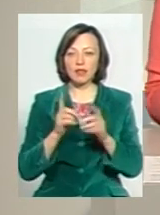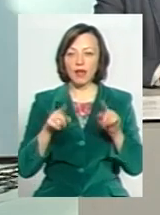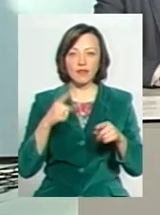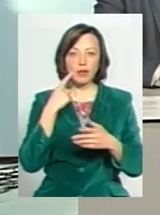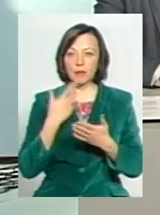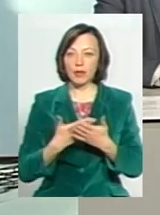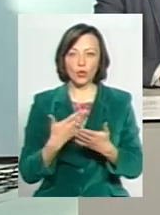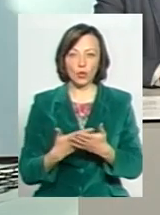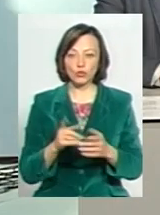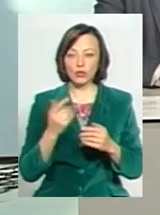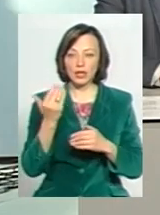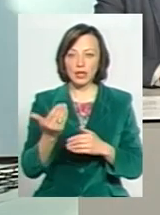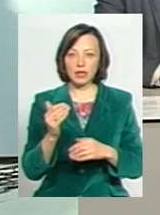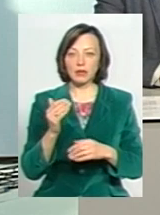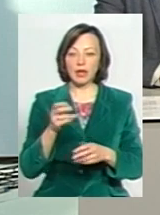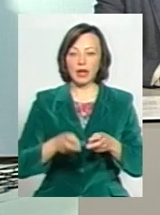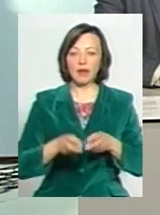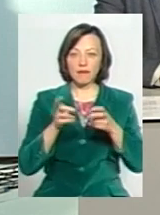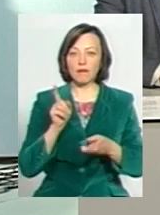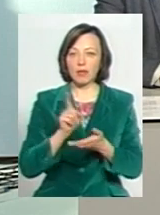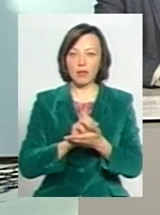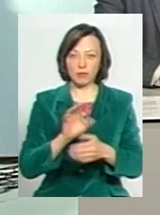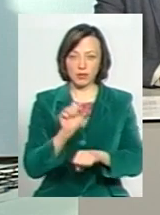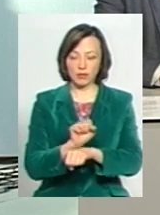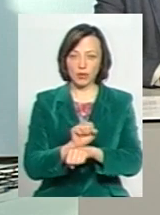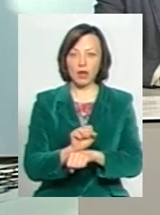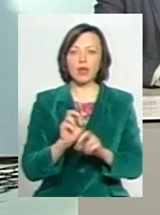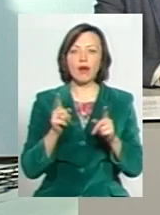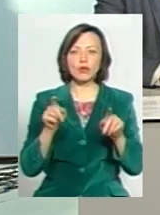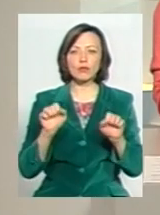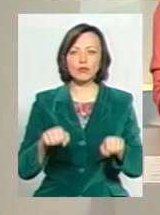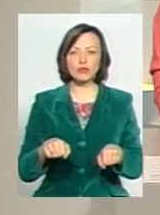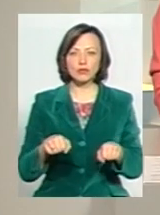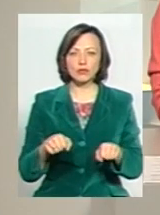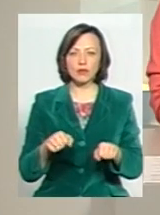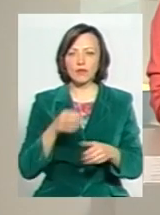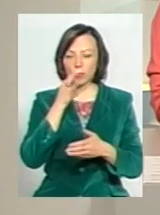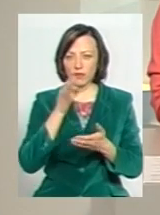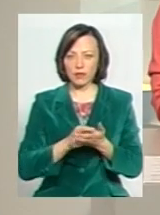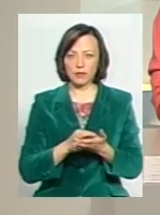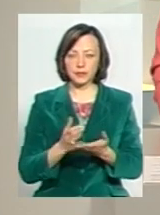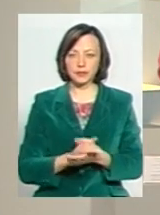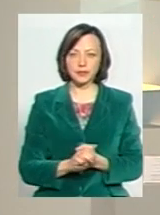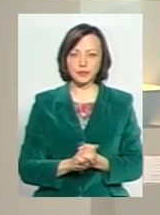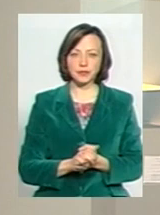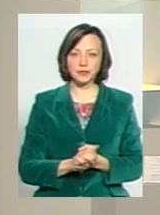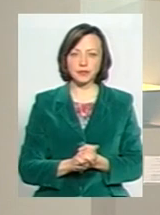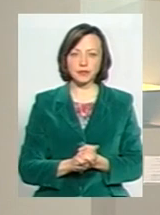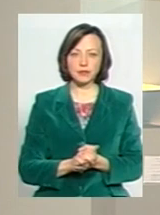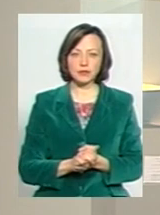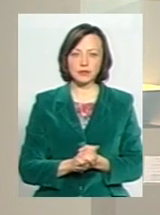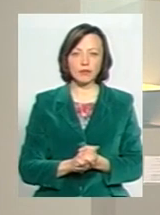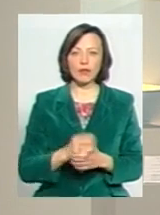не підозрюють, що їх ліфт мав би вже не експлуатуватись, то як вони можуть нести цю відповідальність? Вони не